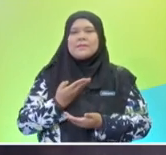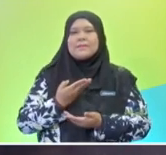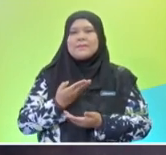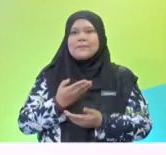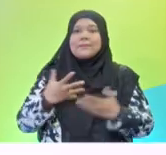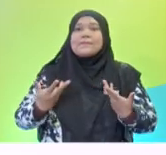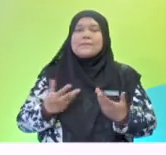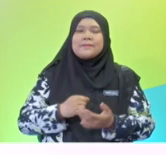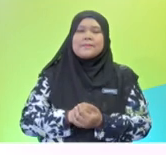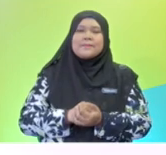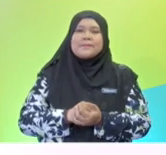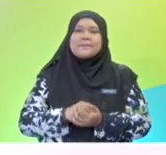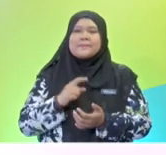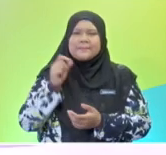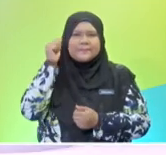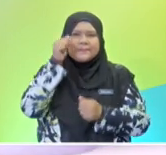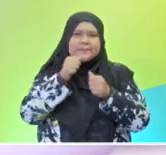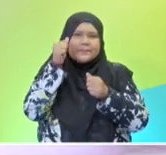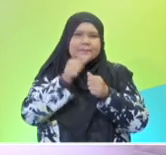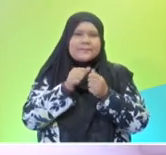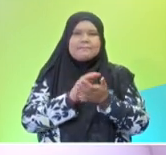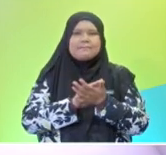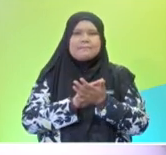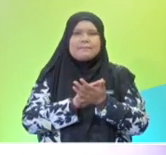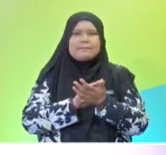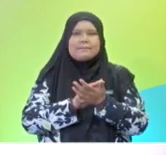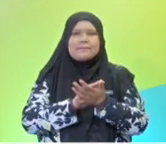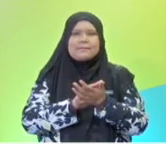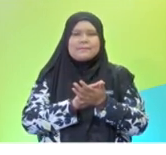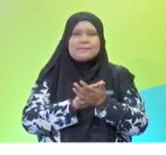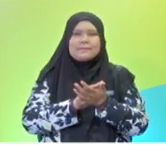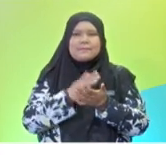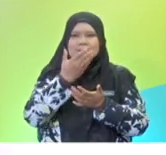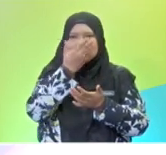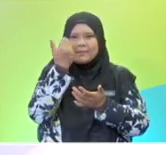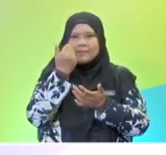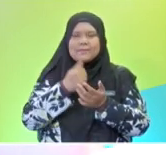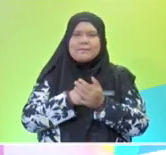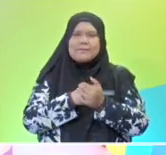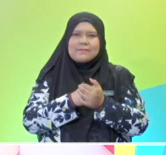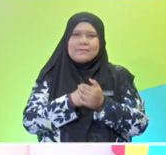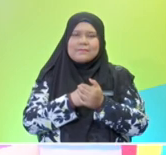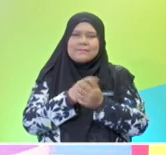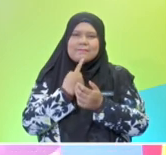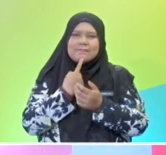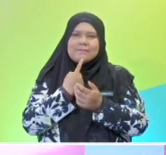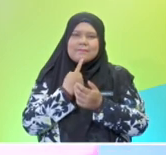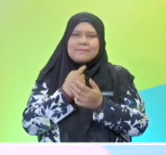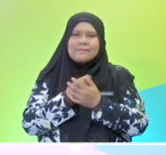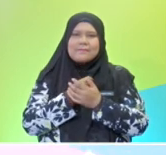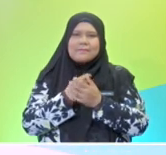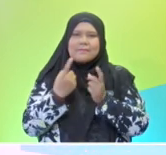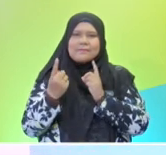Yeah. Oh, saya kena ingat ni. Alamak. Cikgu. Dua ciri keluarga bahagia ialah kalau kita